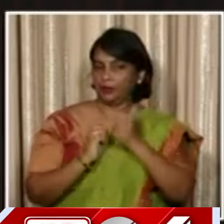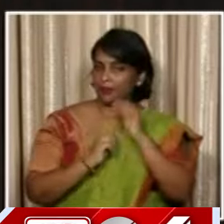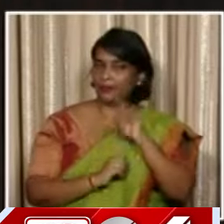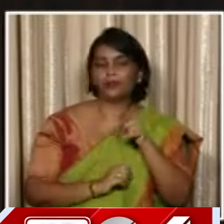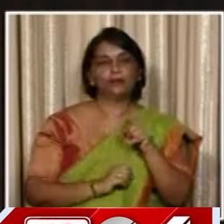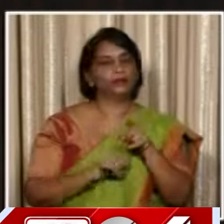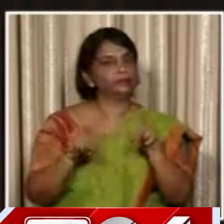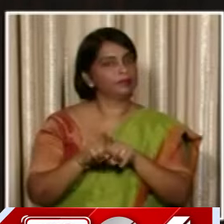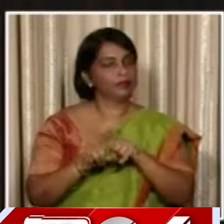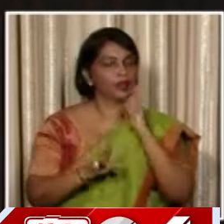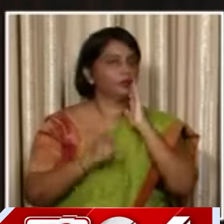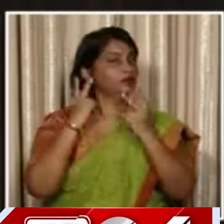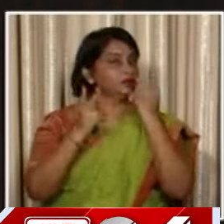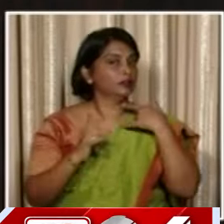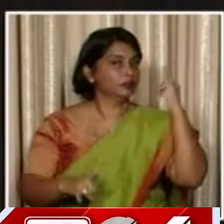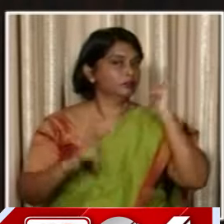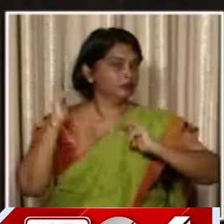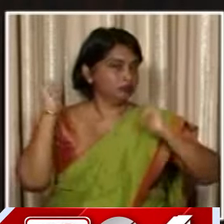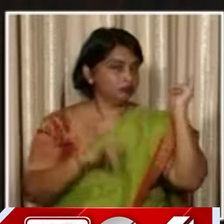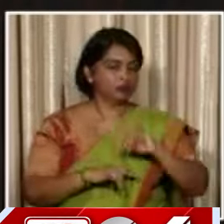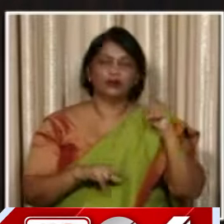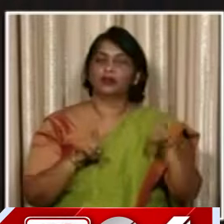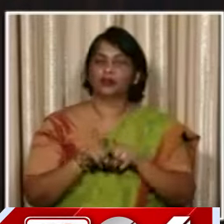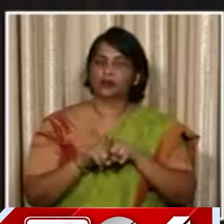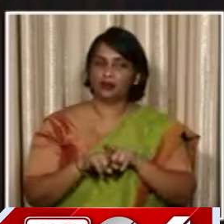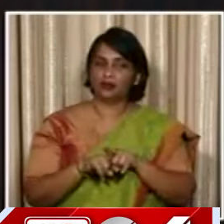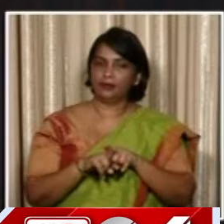වුණා. ඒ වගේම සංචාරකයන් පැමිණීම ගත්තොත් එහෙම අර